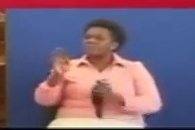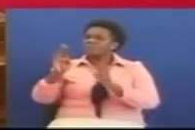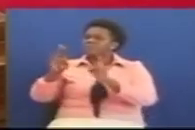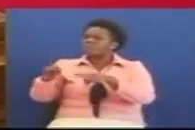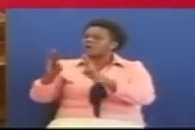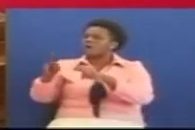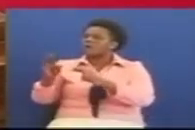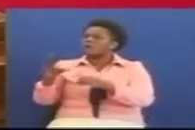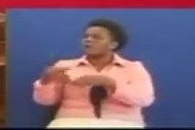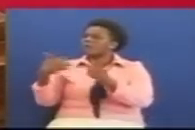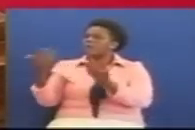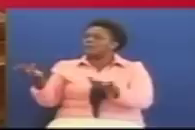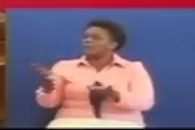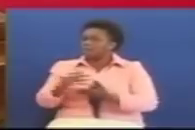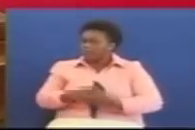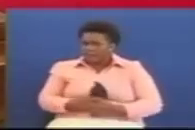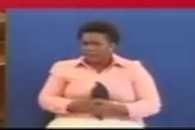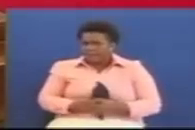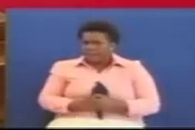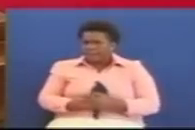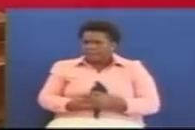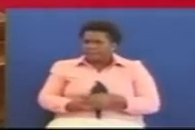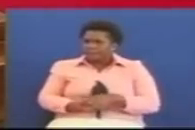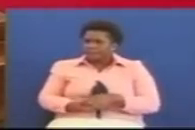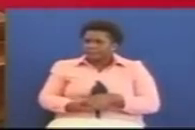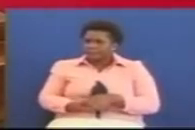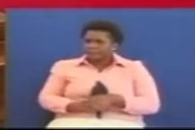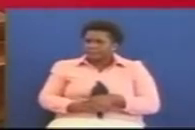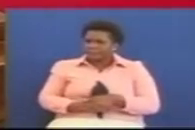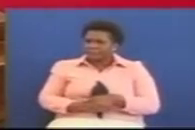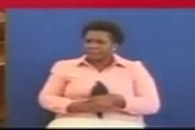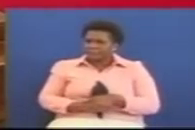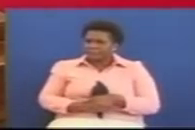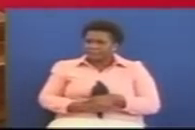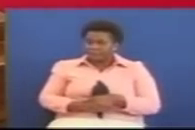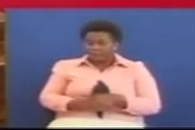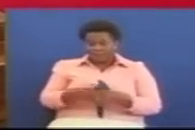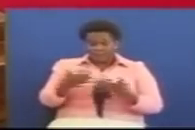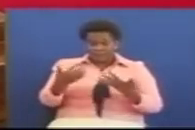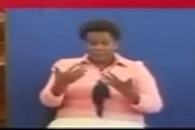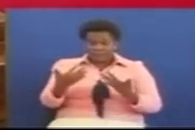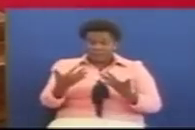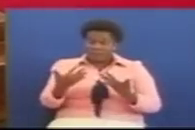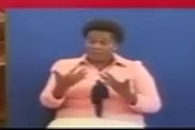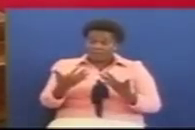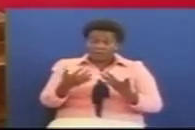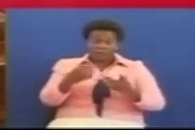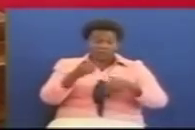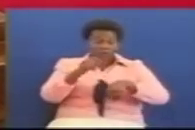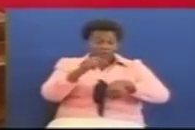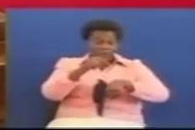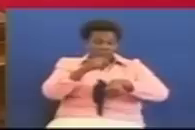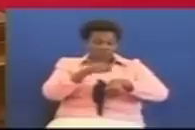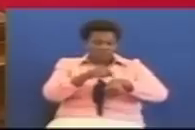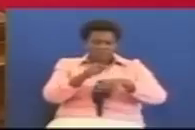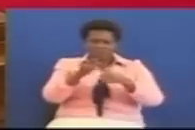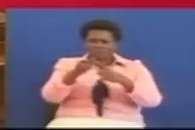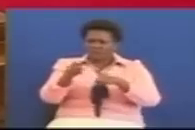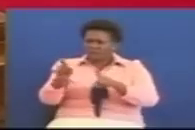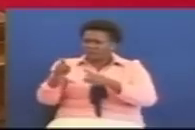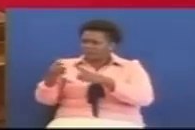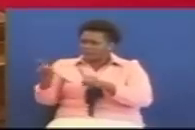na ukosefu wa huduma za mahakama ya wilaya. Kwa nyakati tofauti nimekuwa nikieleza bunge lako